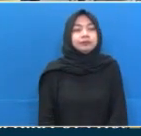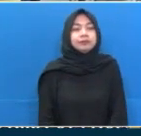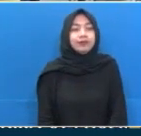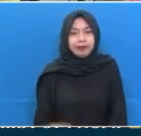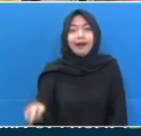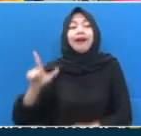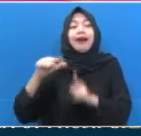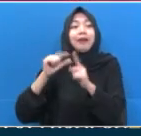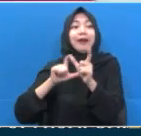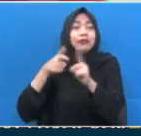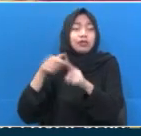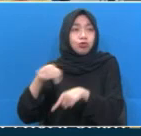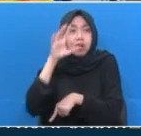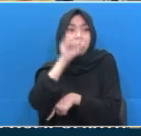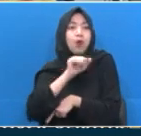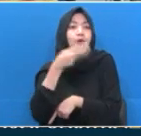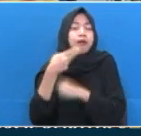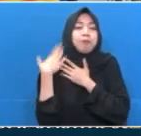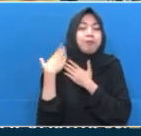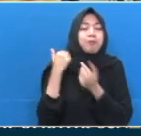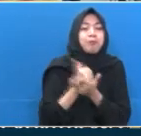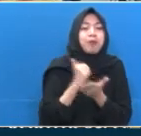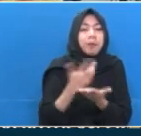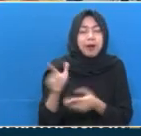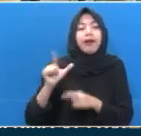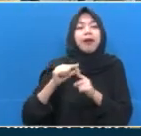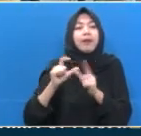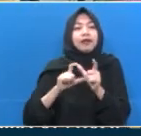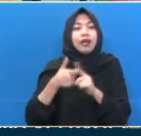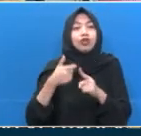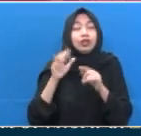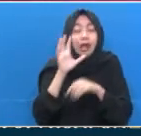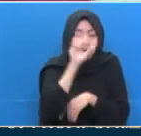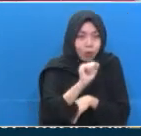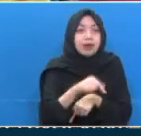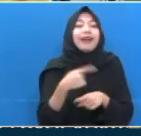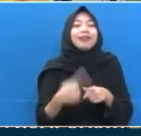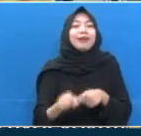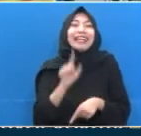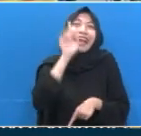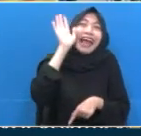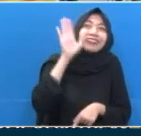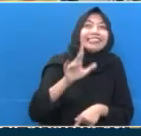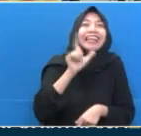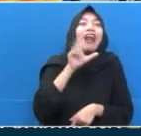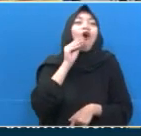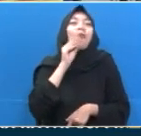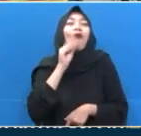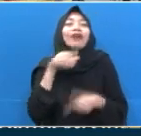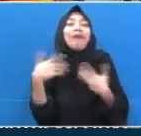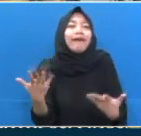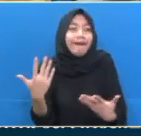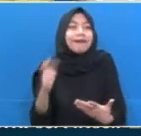pengadilan Tetapi kalau mengenai Seperti apa strateginya tentunya kita akan siapkan juga